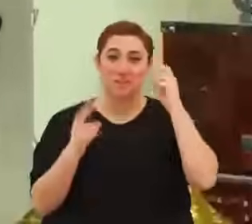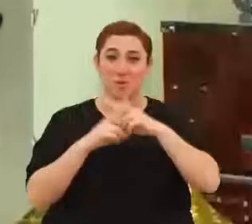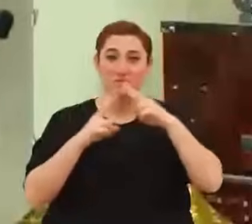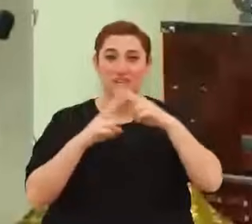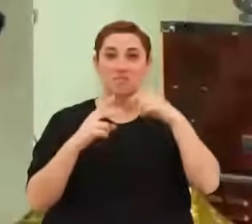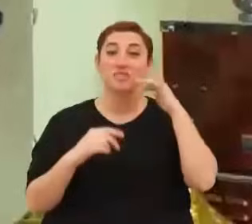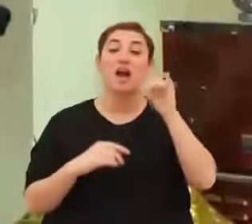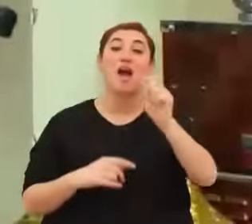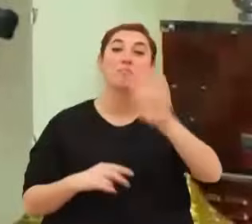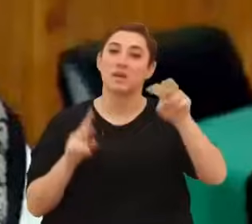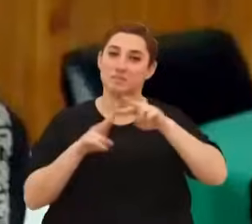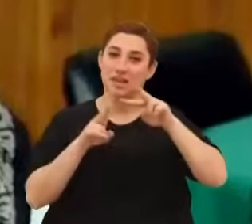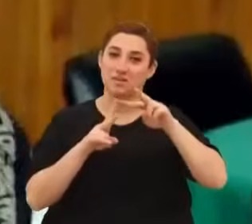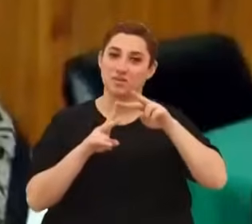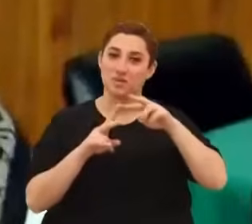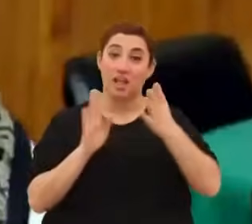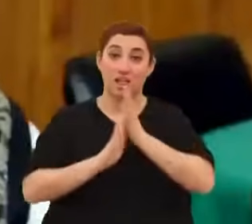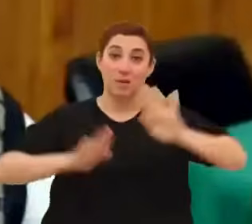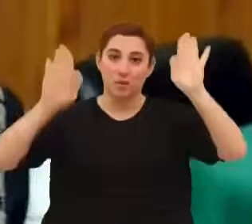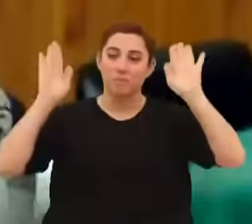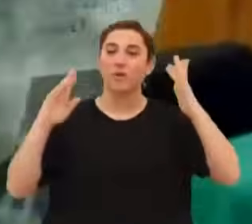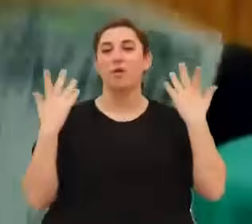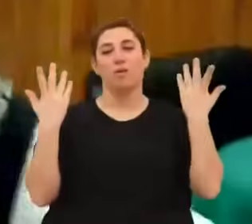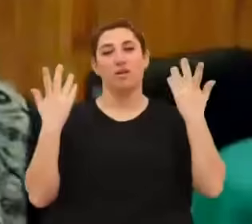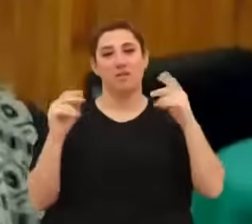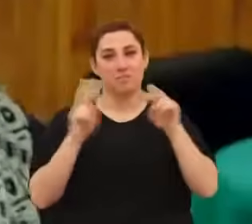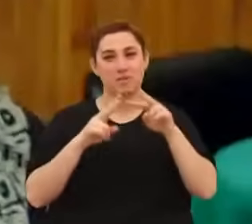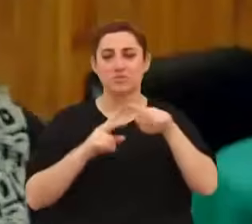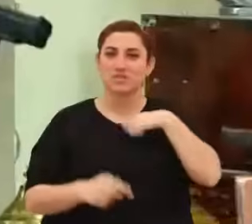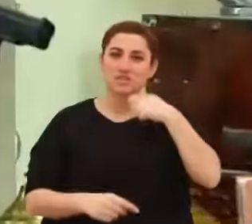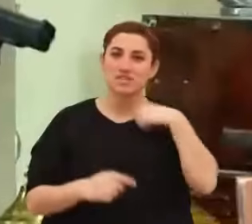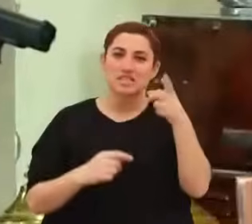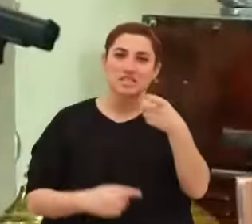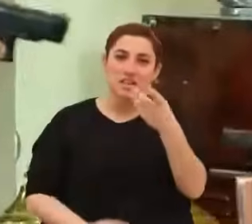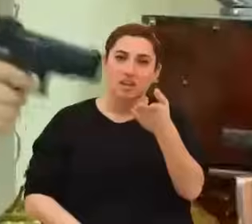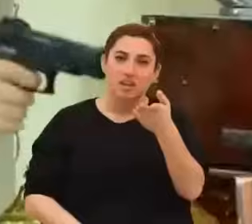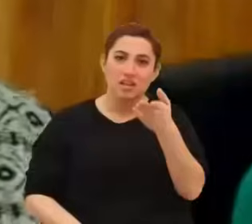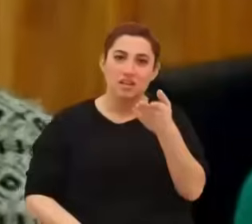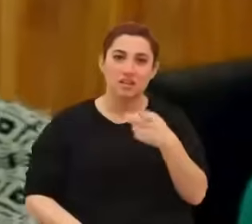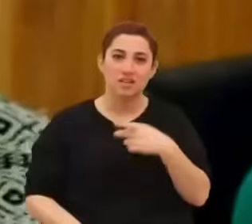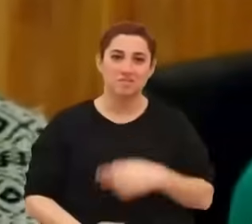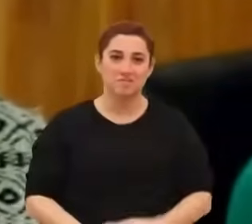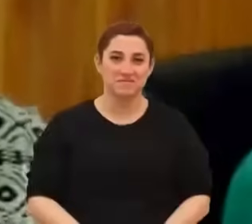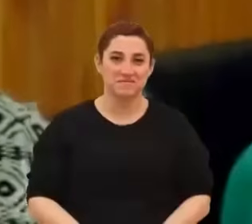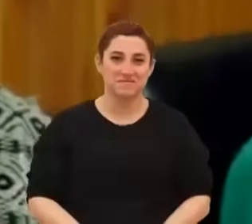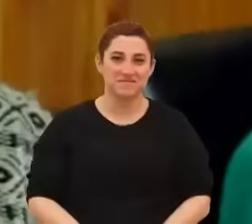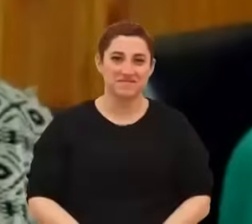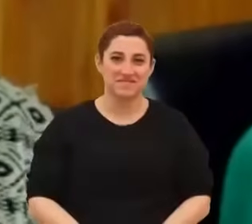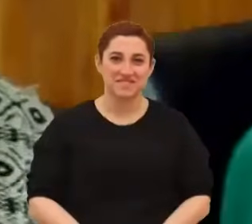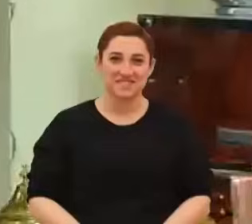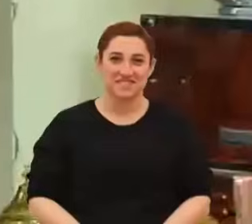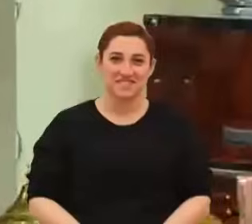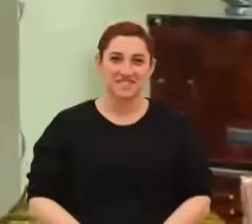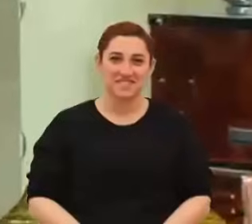Başkomiserim yapma öyle şakalar Mesut! Bak eller yukarı. La ilahe illallah ya. Mesut nereden çıkıyor silah ya Mesut? Tek müşteri Rıza bayağı bir tırstı.